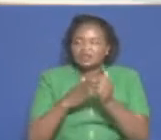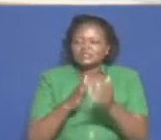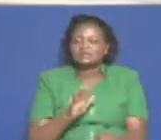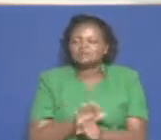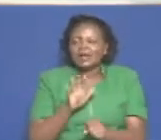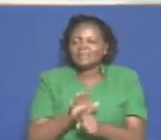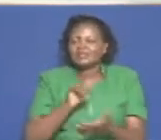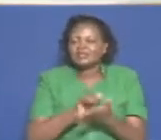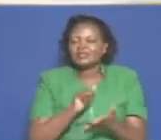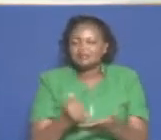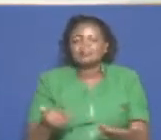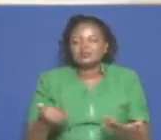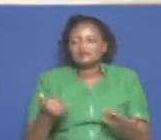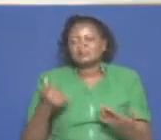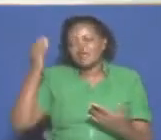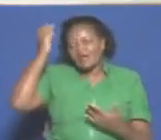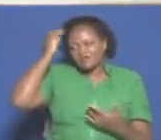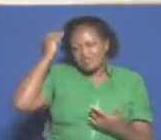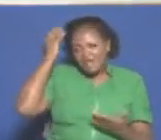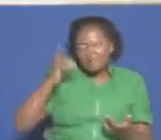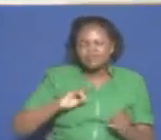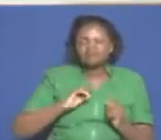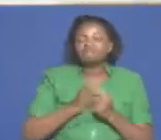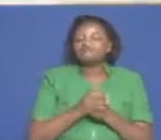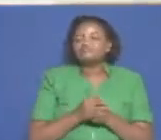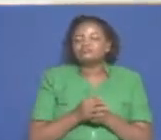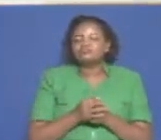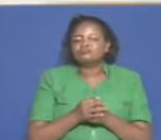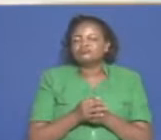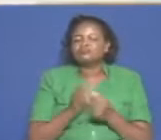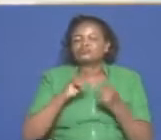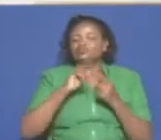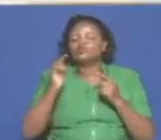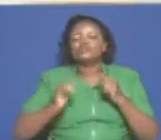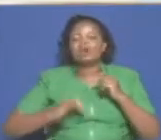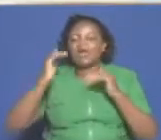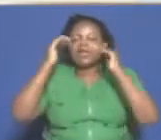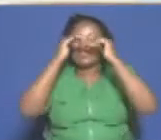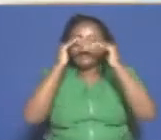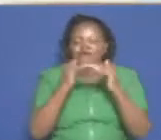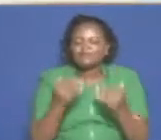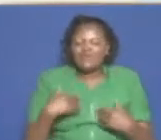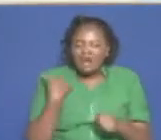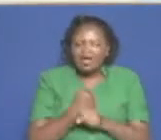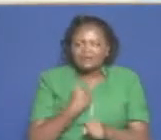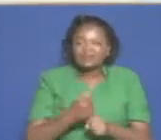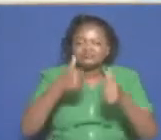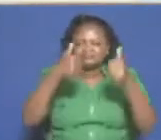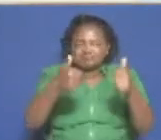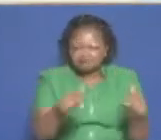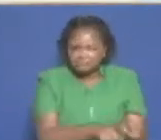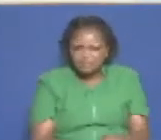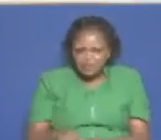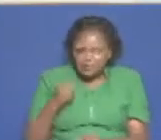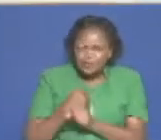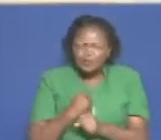ambao wameweza kupata kusoma na kuenda kwa level zile mpaka za juu, wameweza kufanya kazi zao kwa upeo uzuri na kazi zao